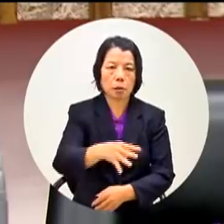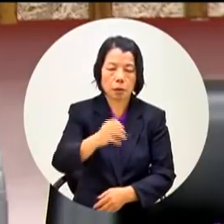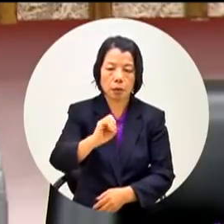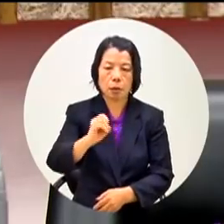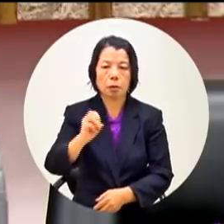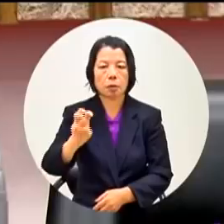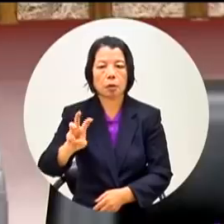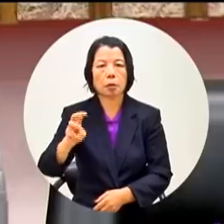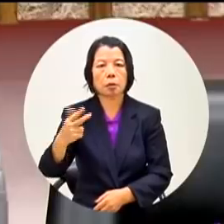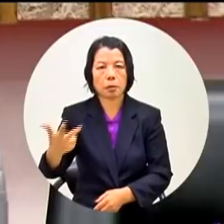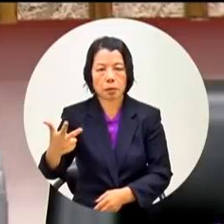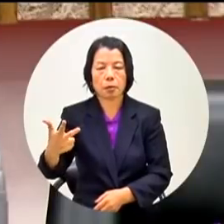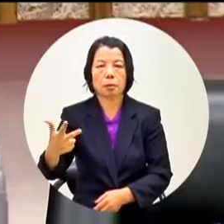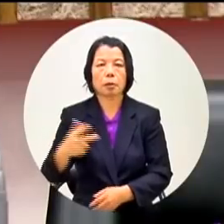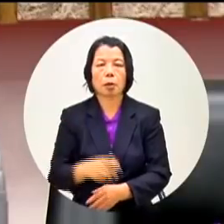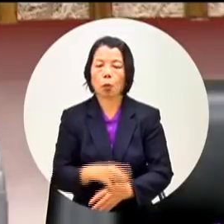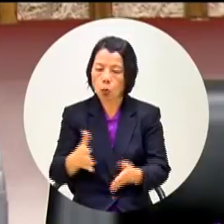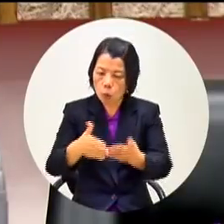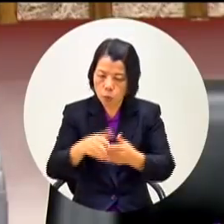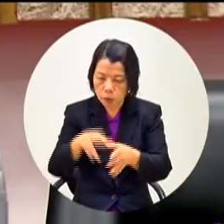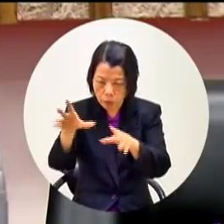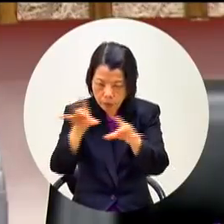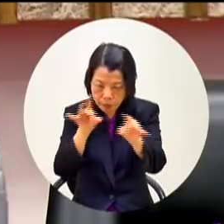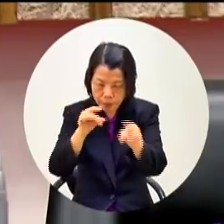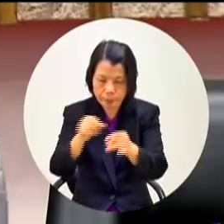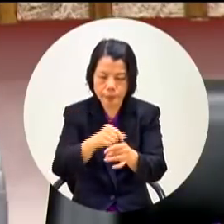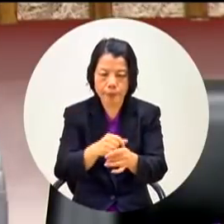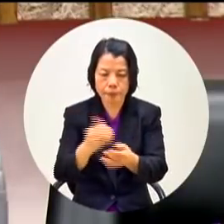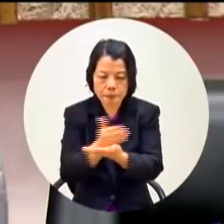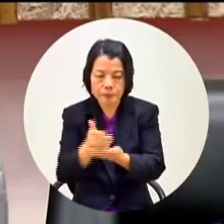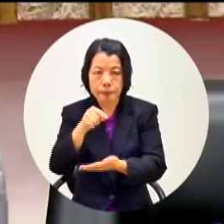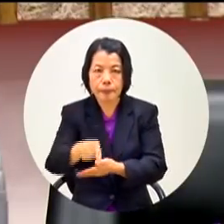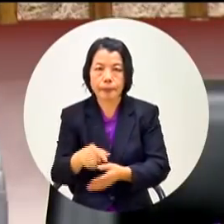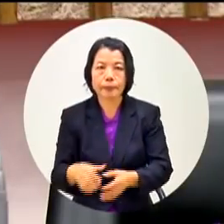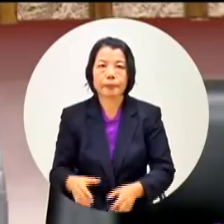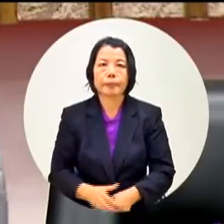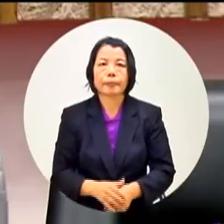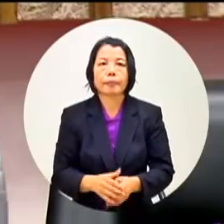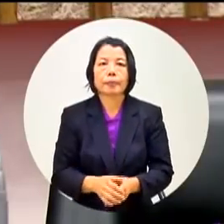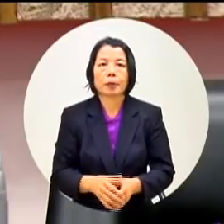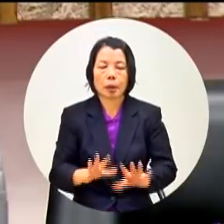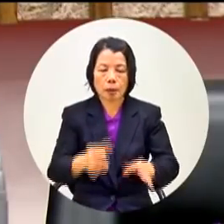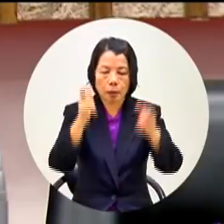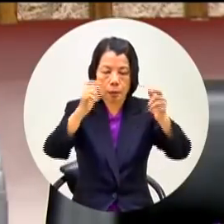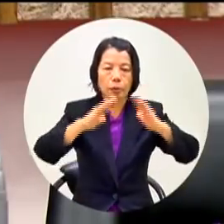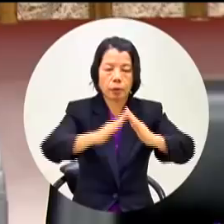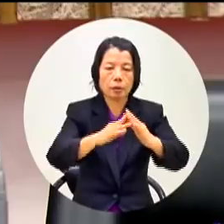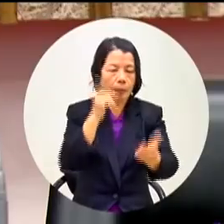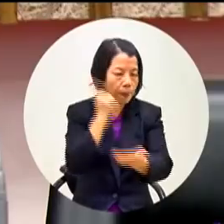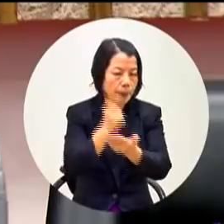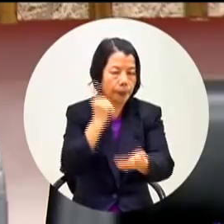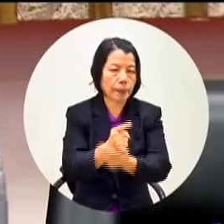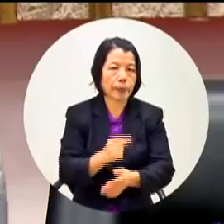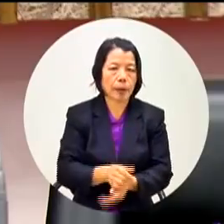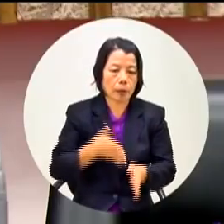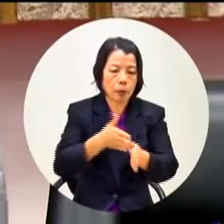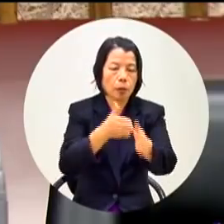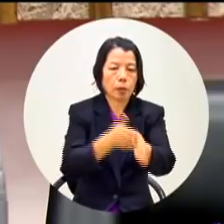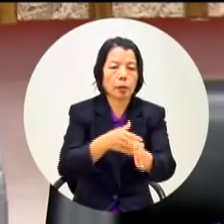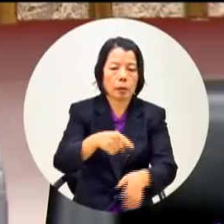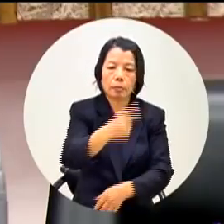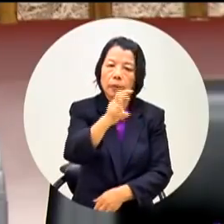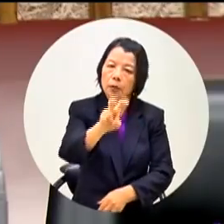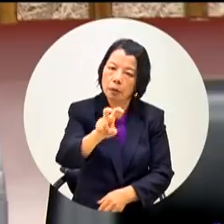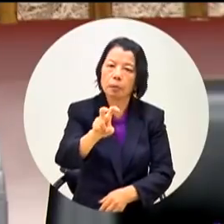统计来看。那我们高雄轻轨呢，每日发车大概120个列次哈，每次最高的容量